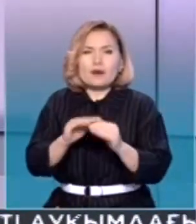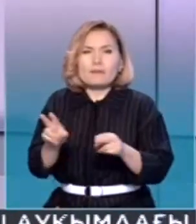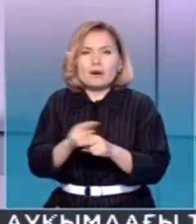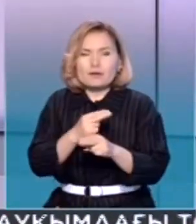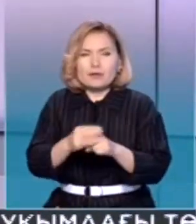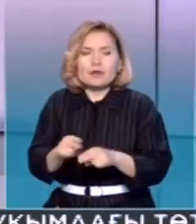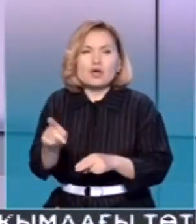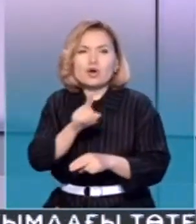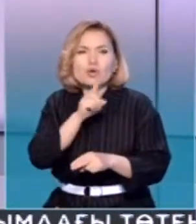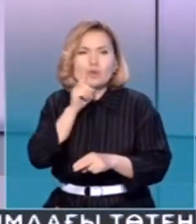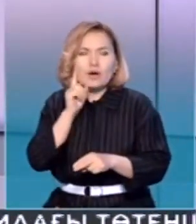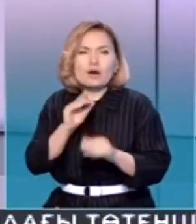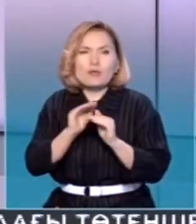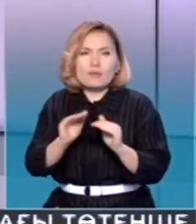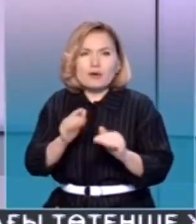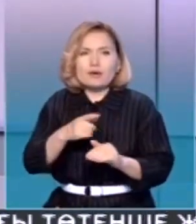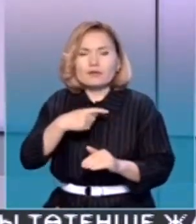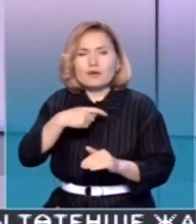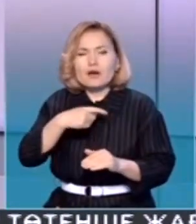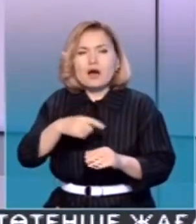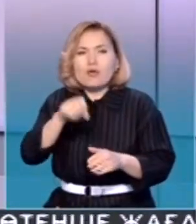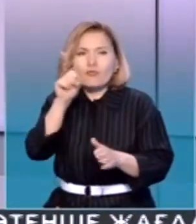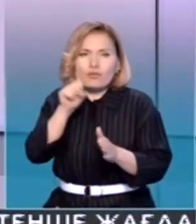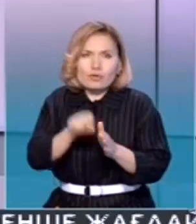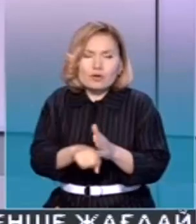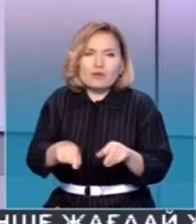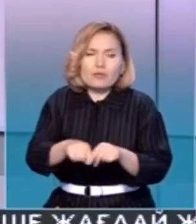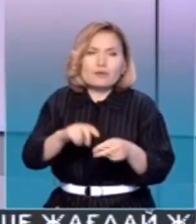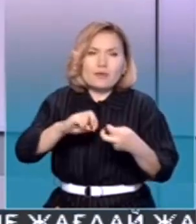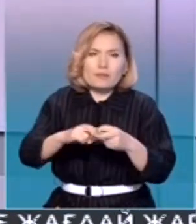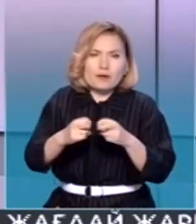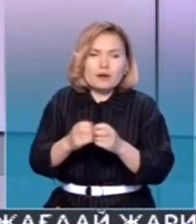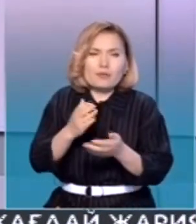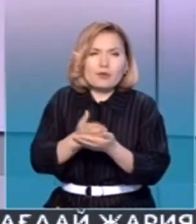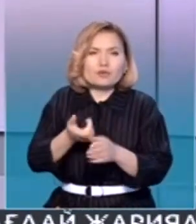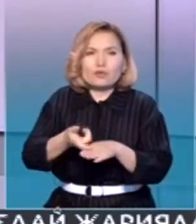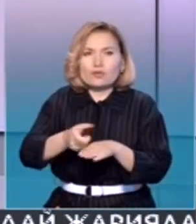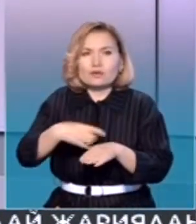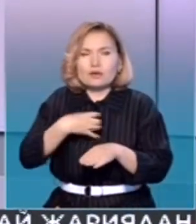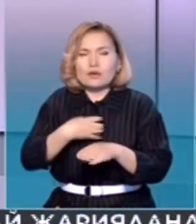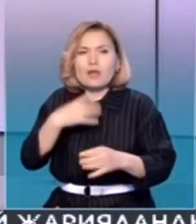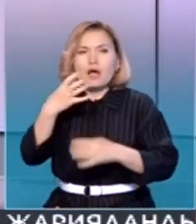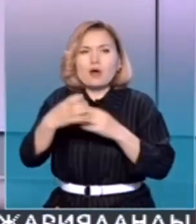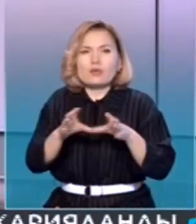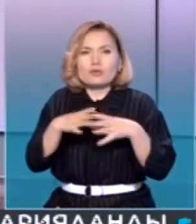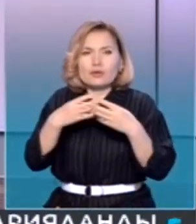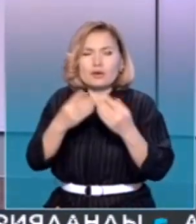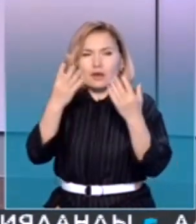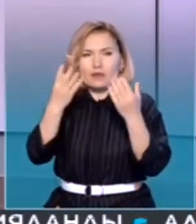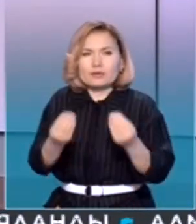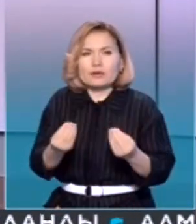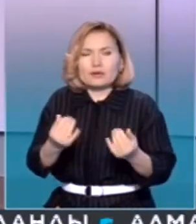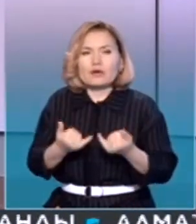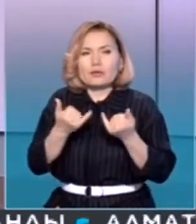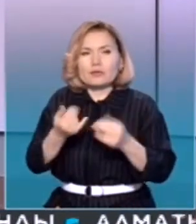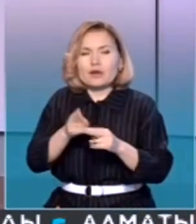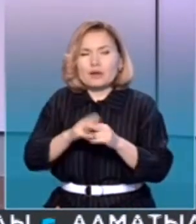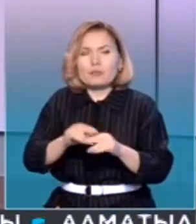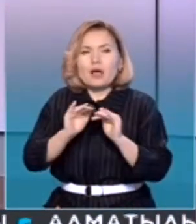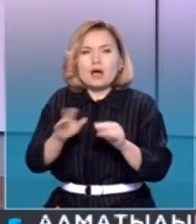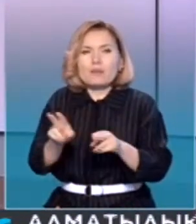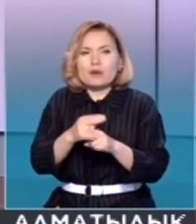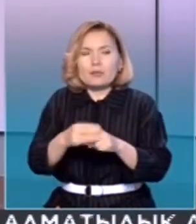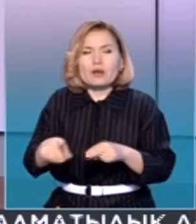тәрбиесі, жас өспірімдер арасындағы суицид, кибербуллинг мәселесі де өте өзекті. Халықаралық отбасы күніне орайластырылған